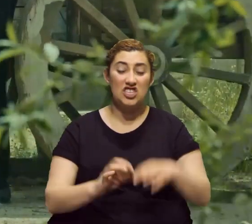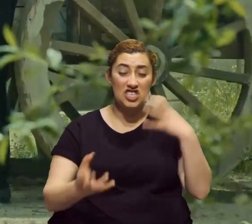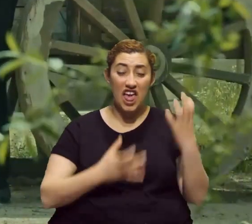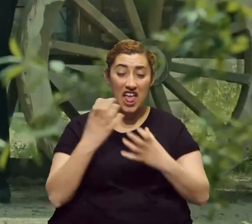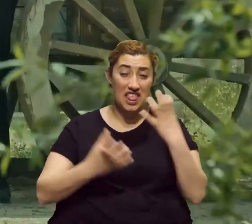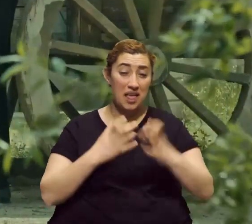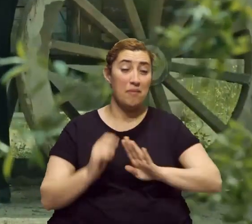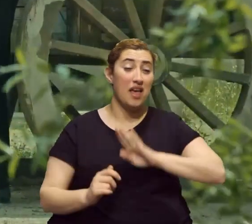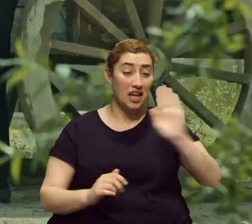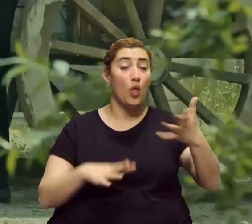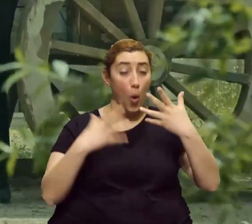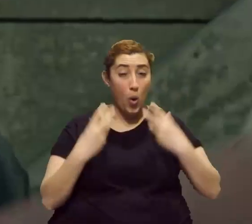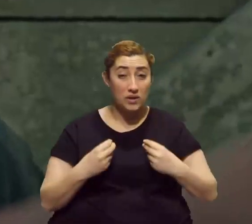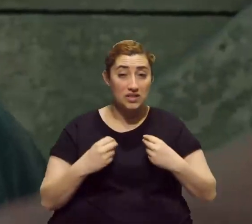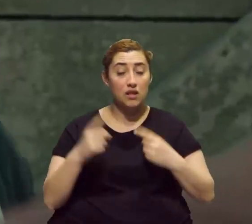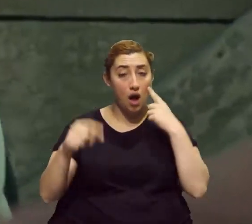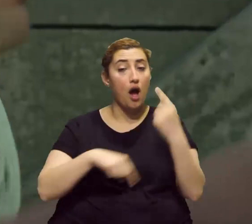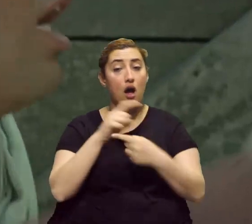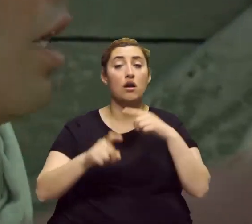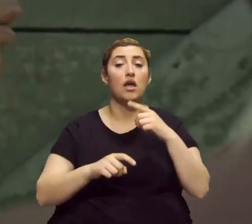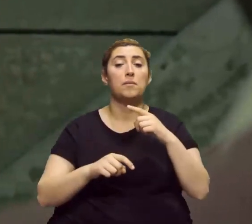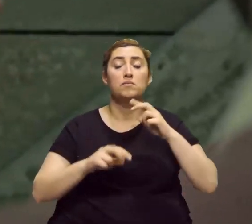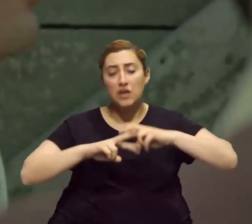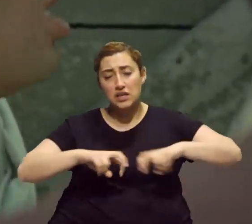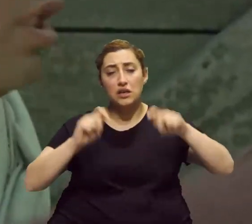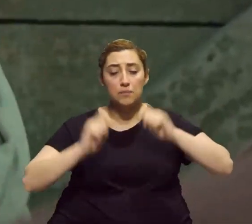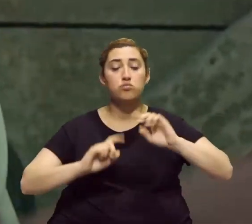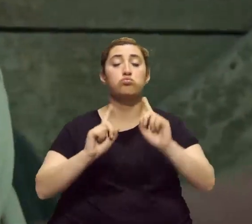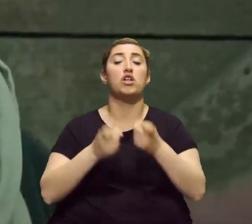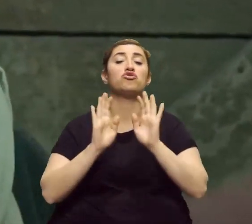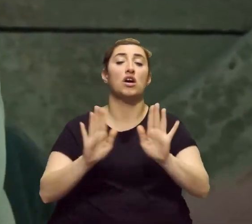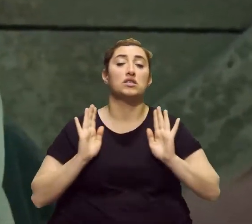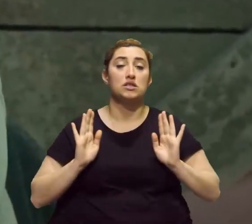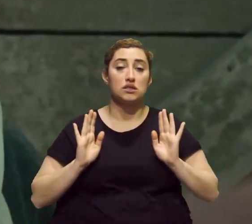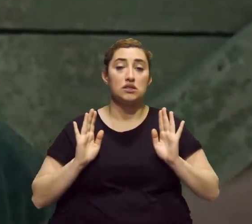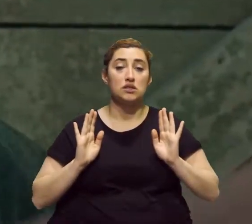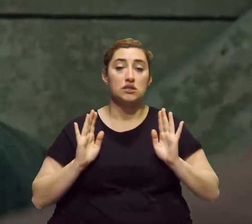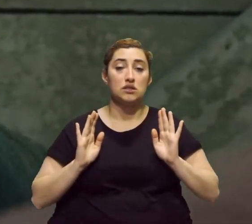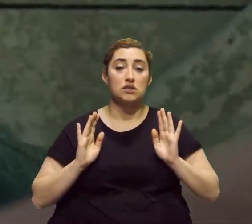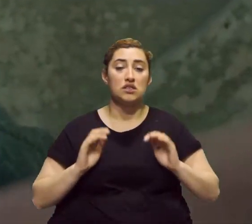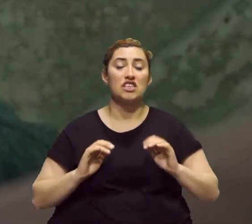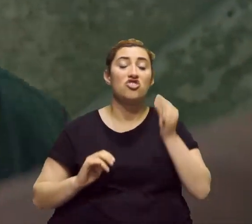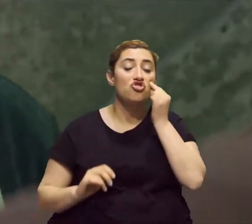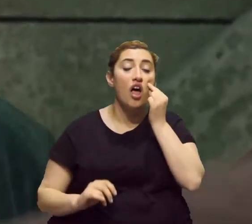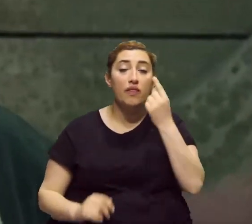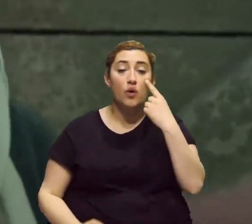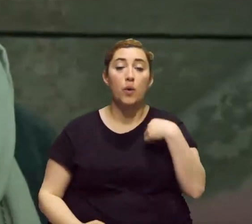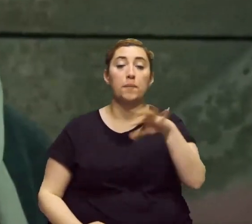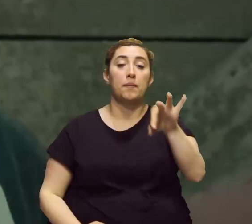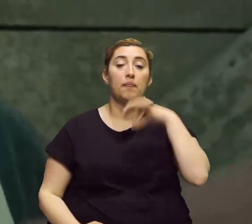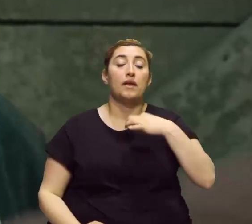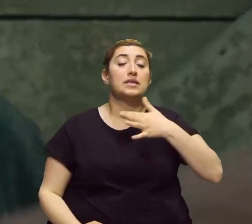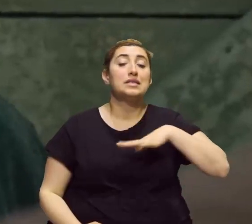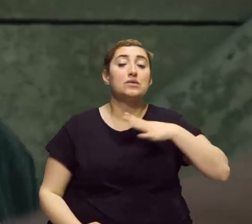Cehennemin dibine girse de arayıp tarayıp çıkaracaksınız. Kanlı canlı